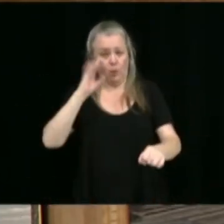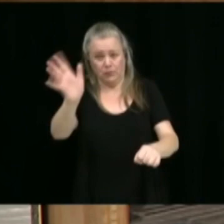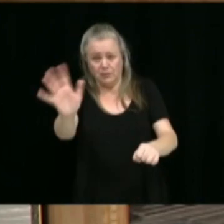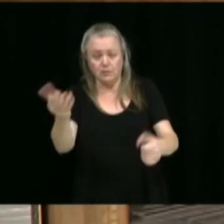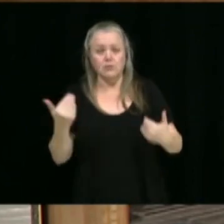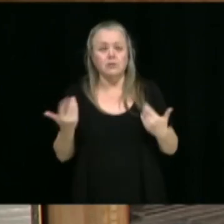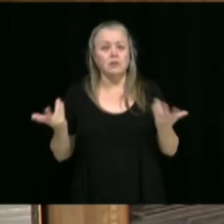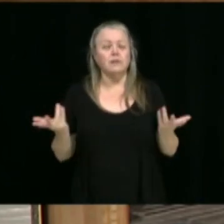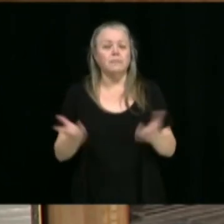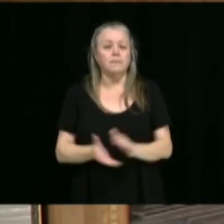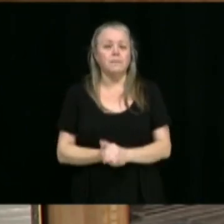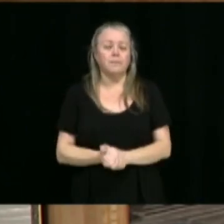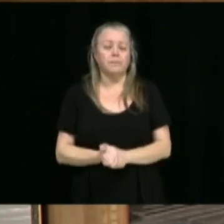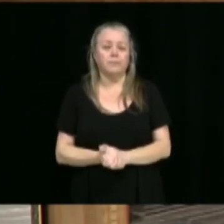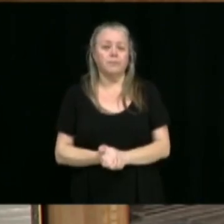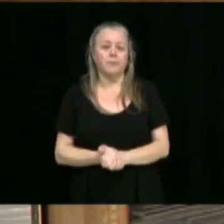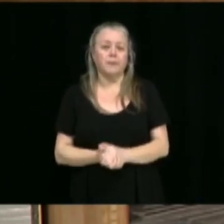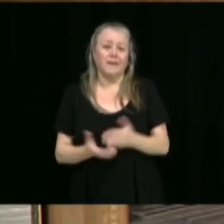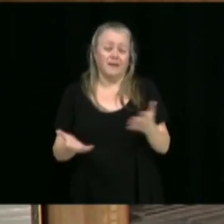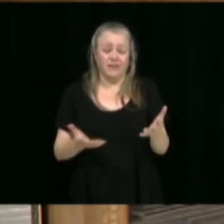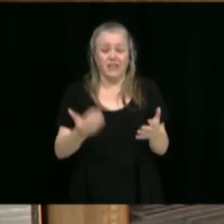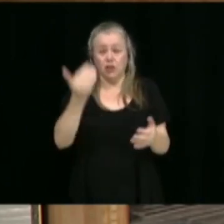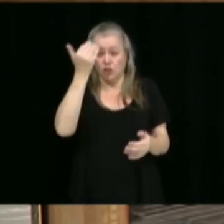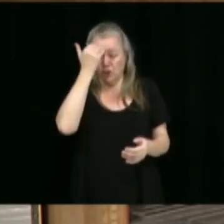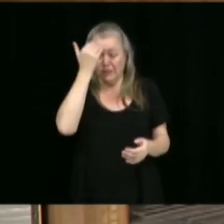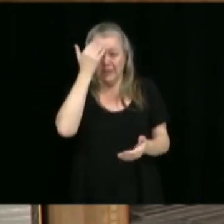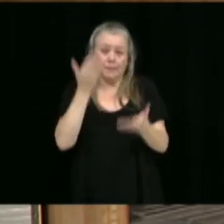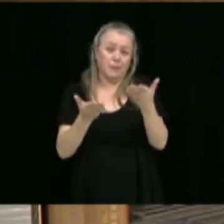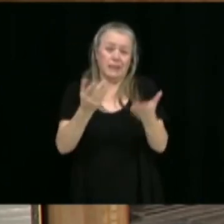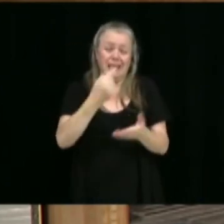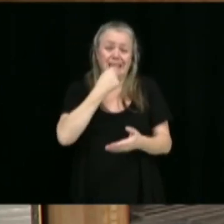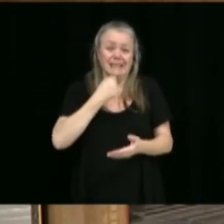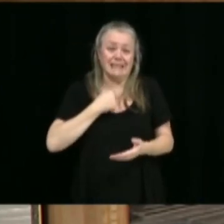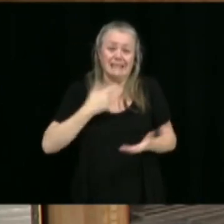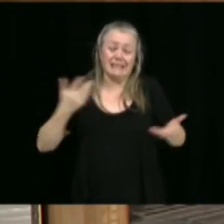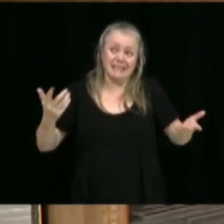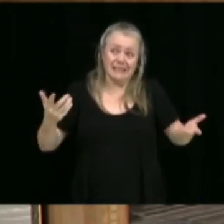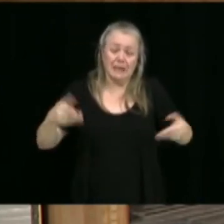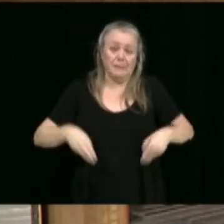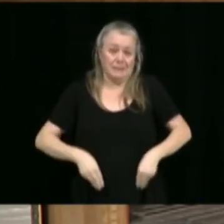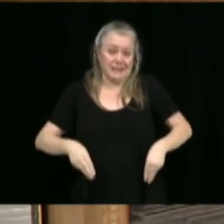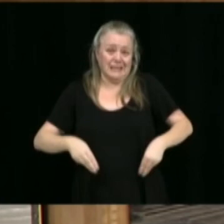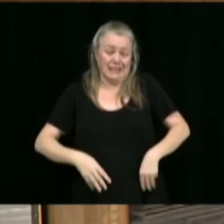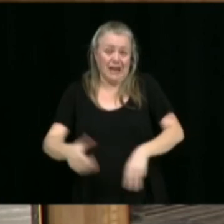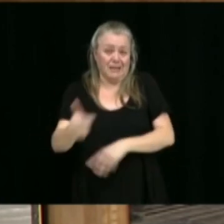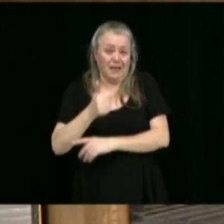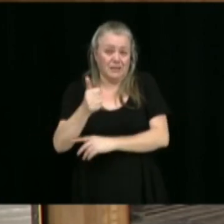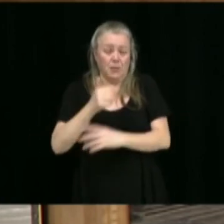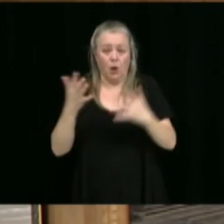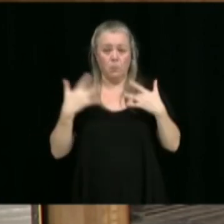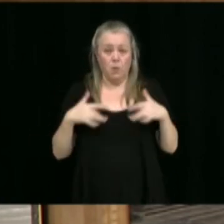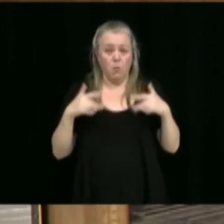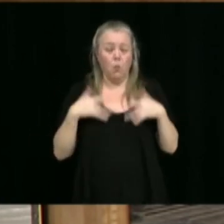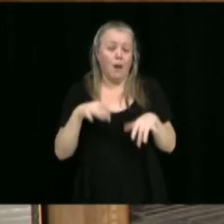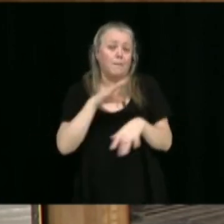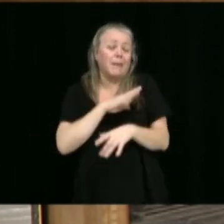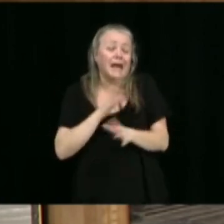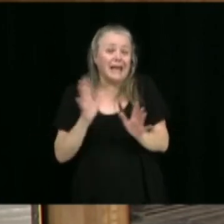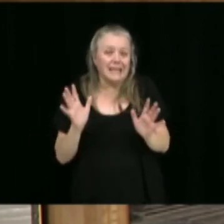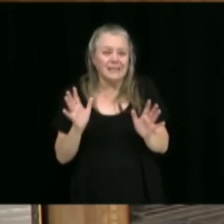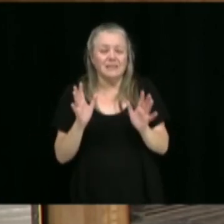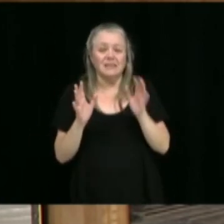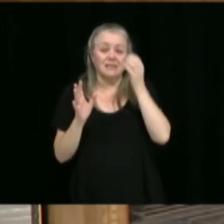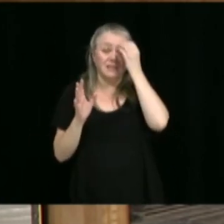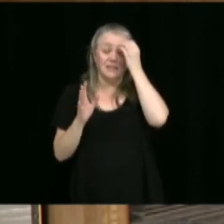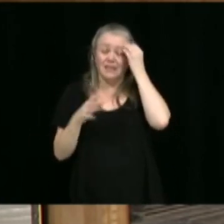de. Fait que là, je sais que vous allez peut-être me dire, bien, ça, c'est le ministère du transport. Ouais. Sauf que. Puis